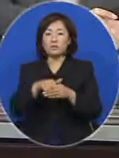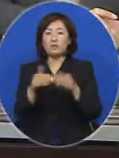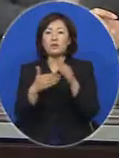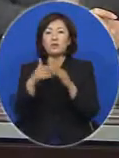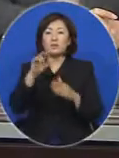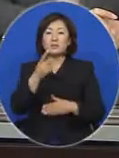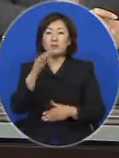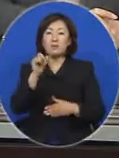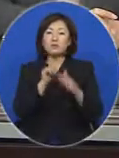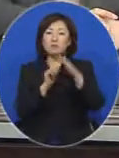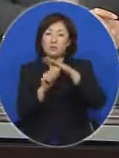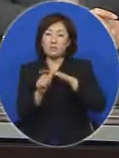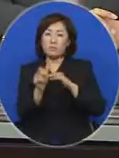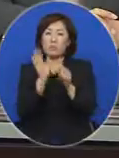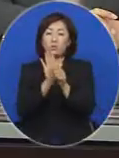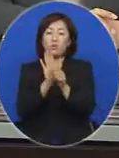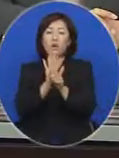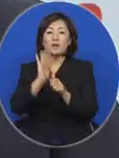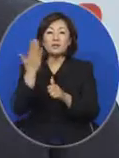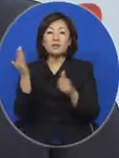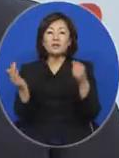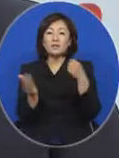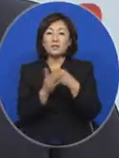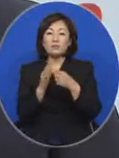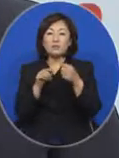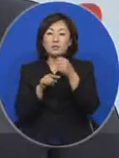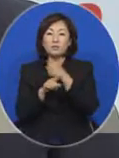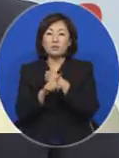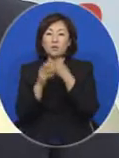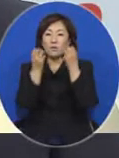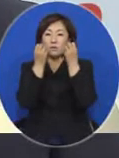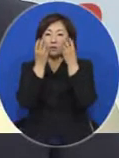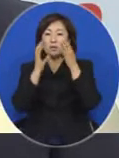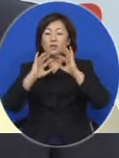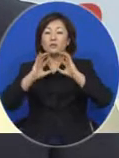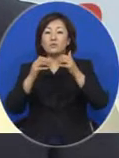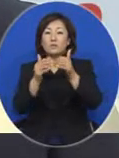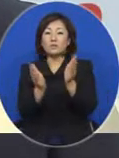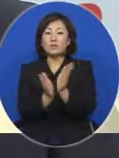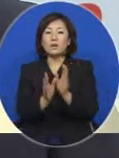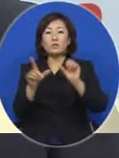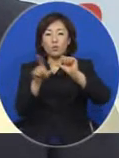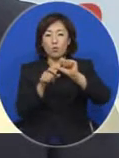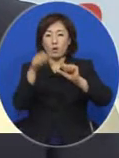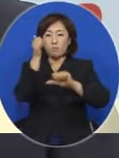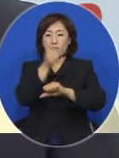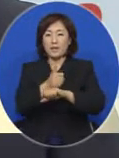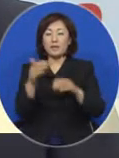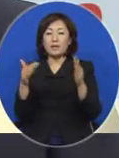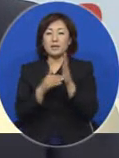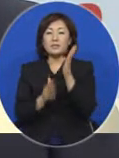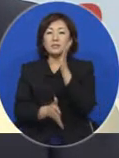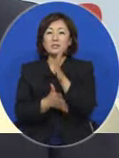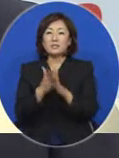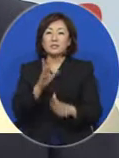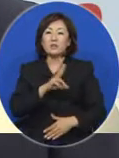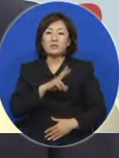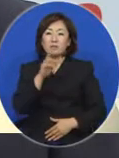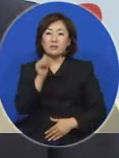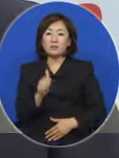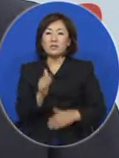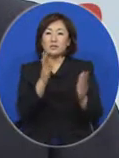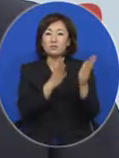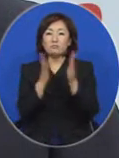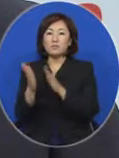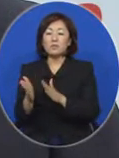전 대표를 도와야 하기 때문입니다. 새누리당은 늦어도 5월 말까지 시당위원장 선출을 포함한 체제정비에